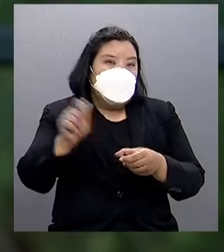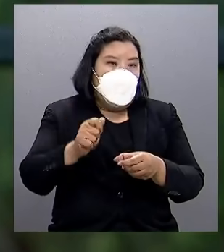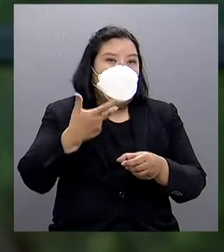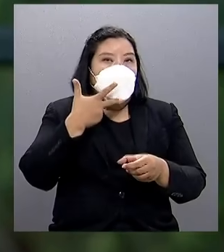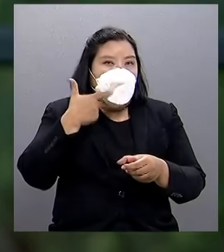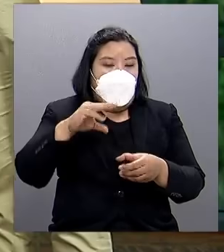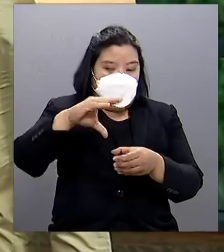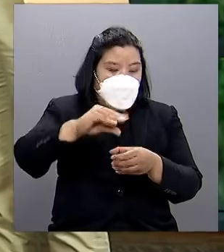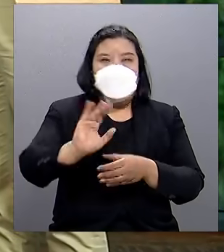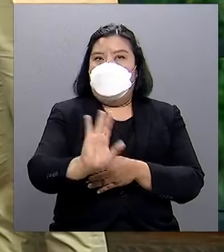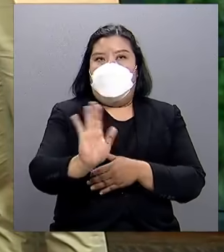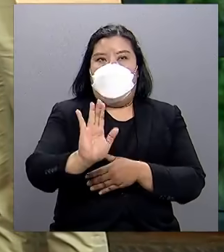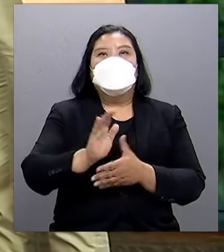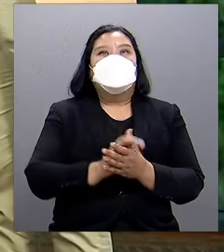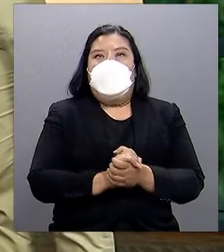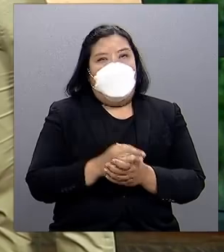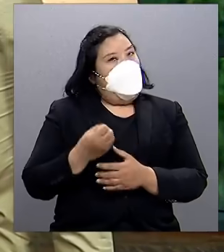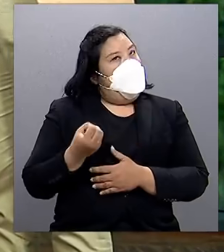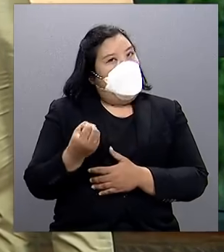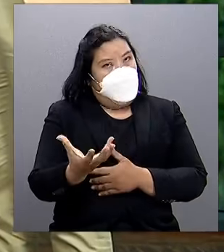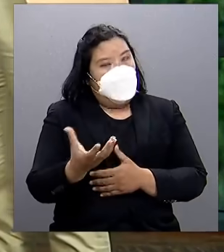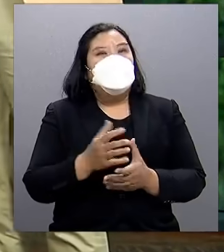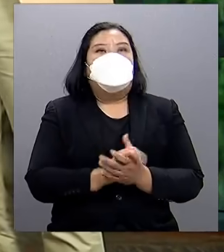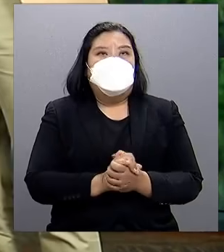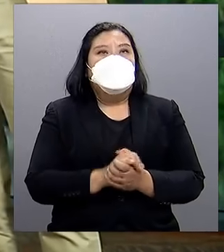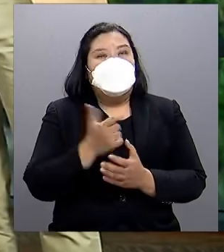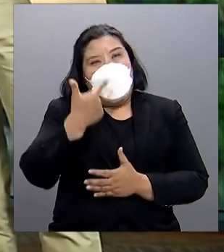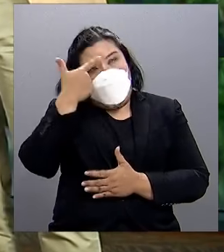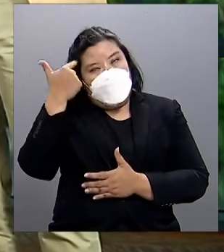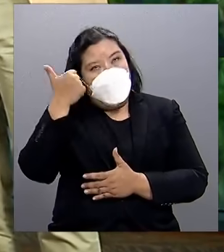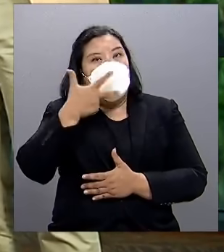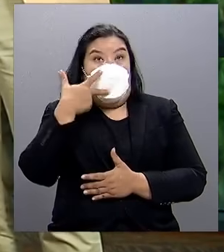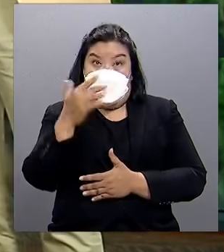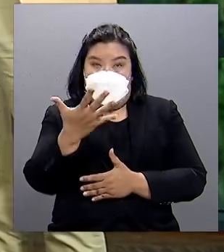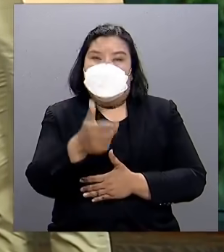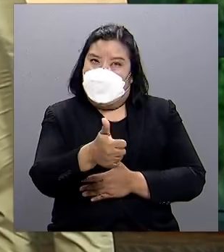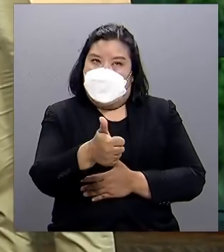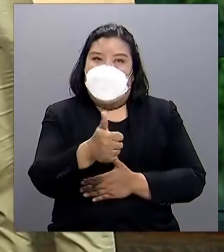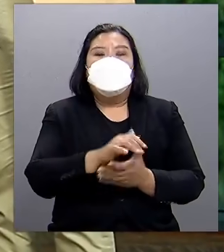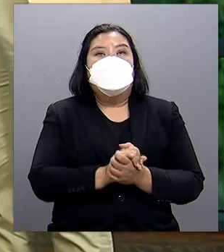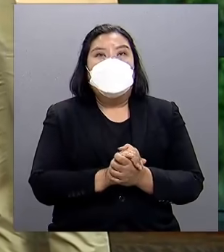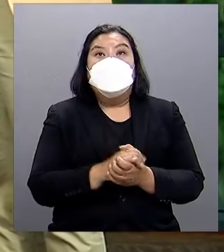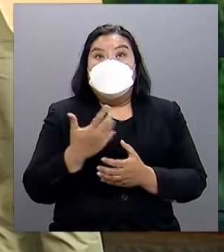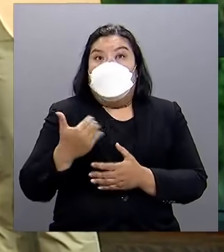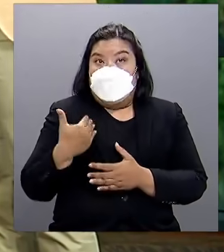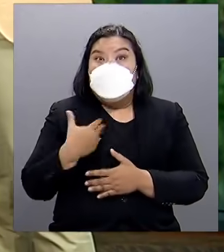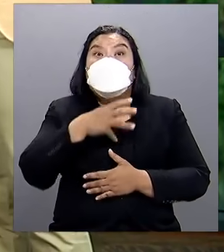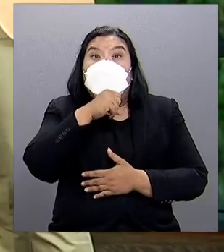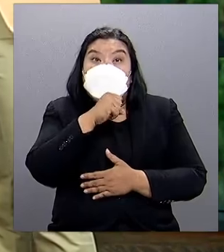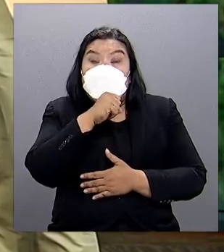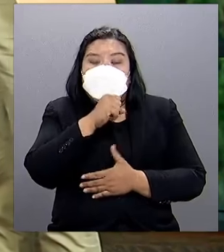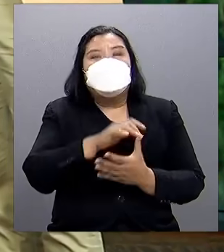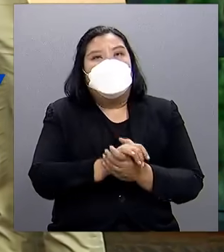ไขมันนะแล้วกาแฟดำถูกต้องครับผมแล้วเราสามารถที่จะใส่ร่วมกันกับพืชตระกูลส้มได้นะครับที่ตอนนี้กำลังฮิ